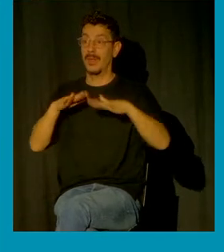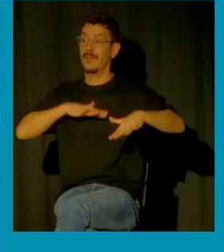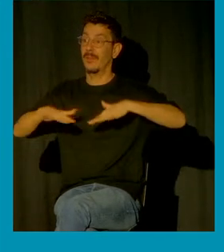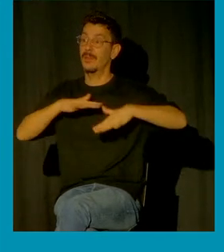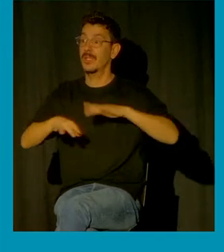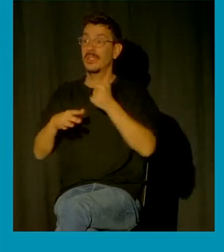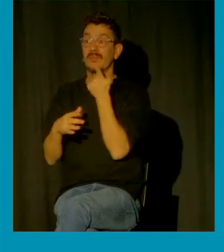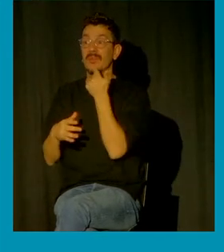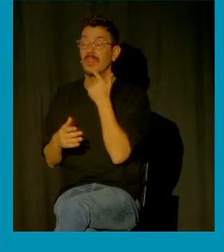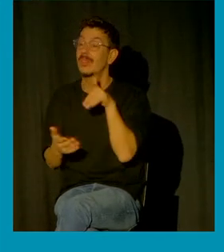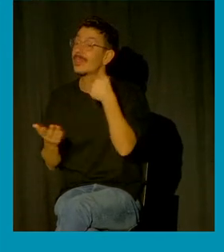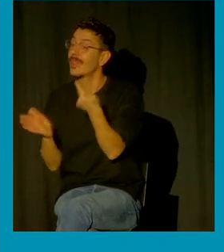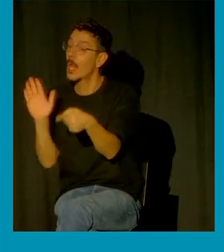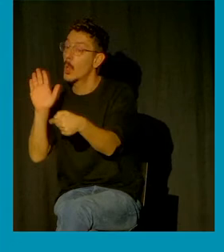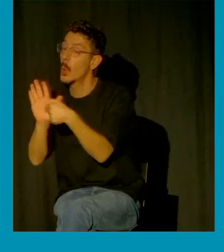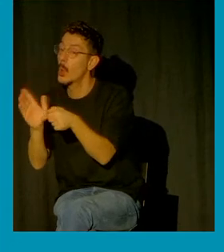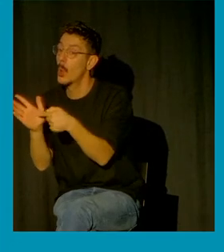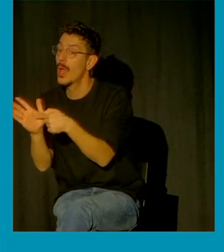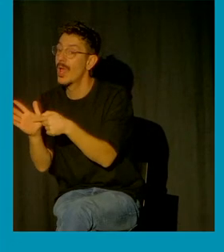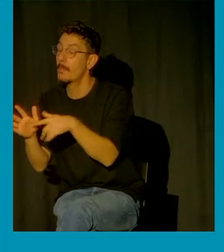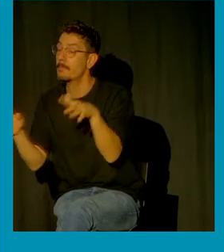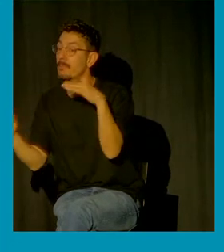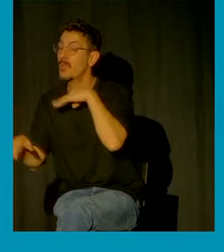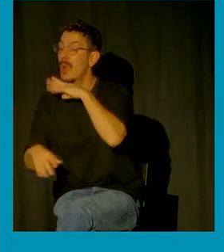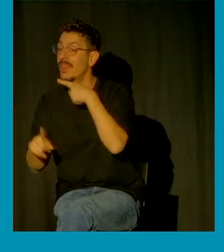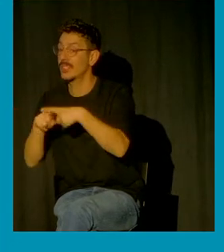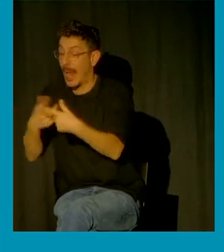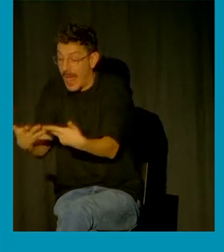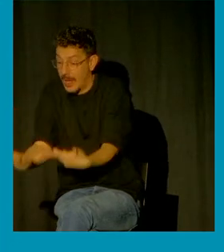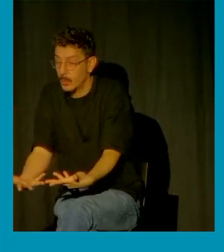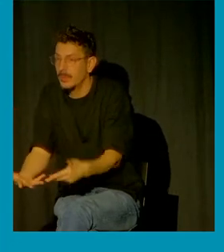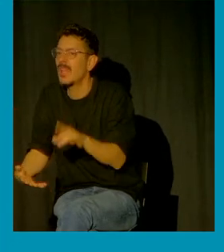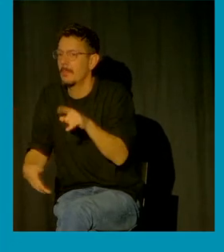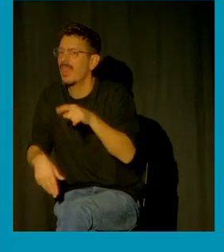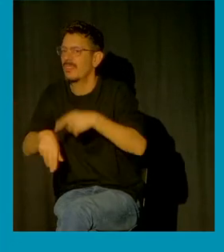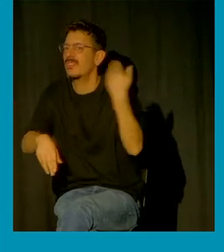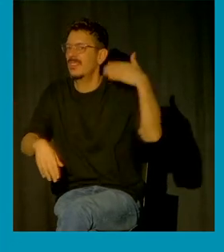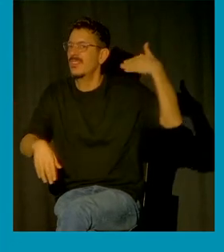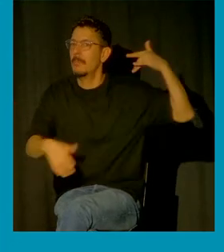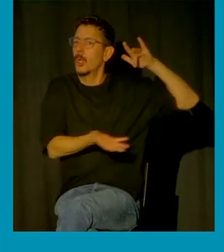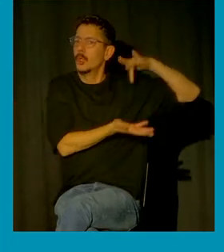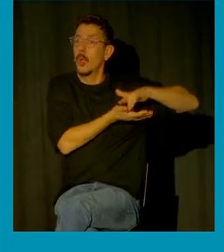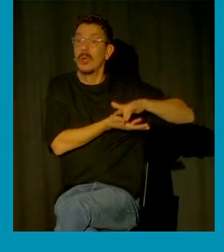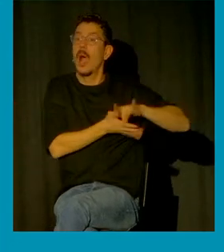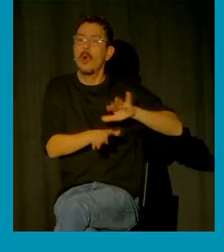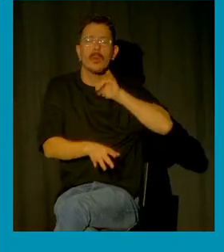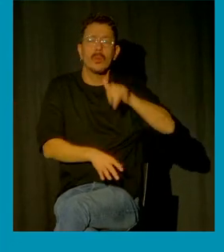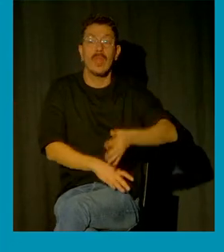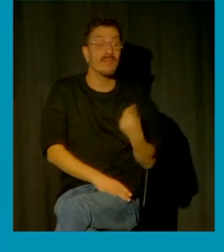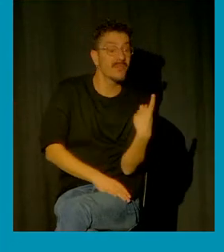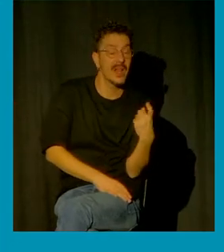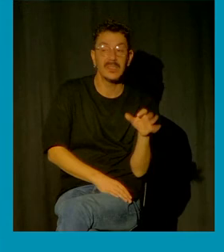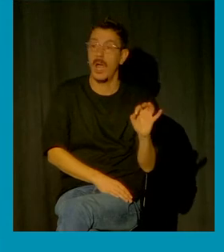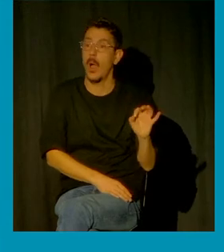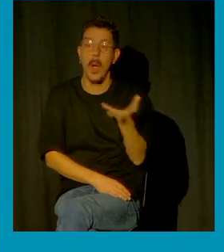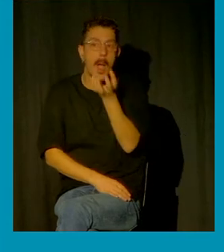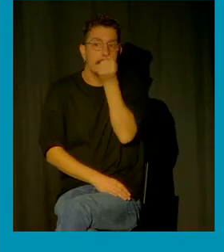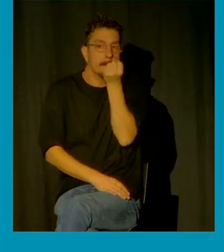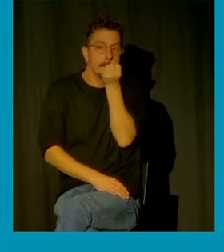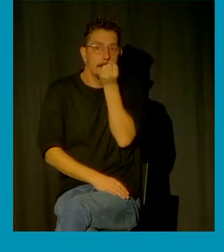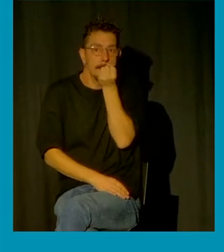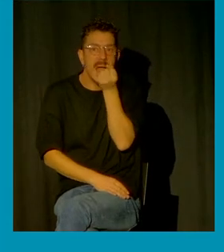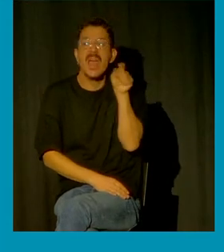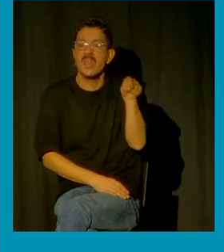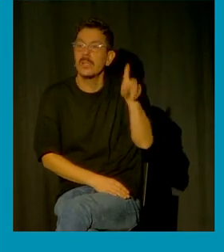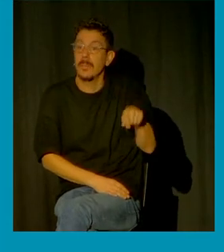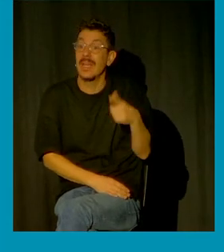atendre només les violències sexuals més recents també les que han passat fa un temps i no s'ha denunciat o no s'han visibilitzat o no